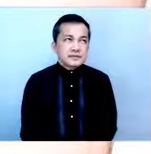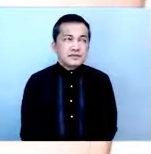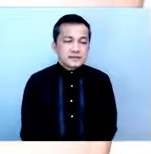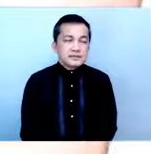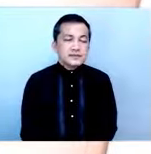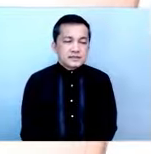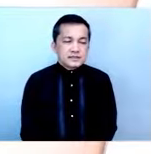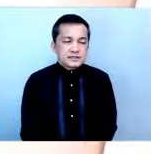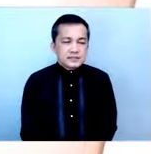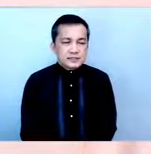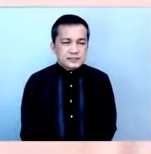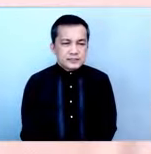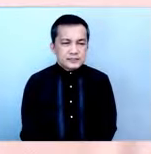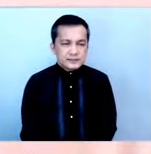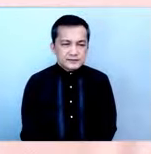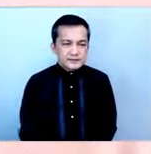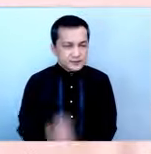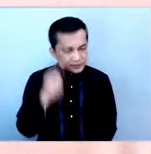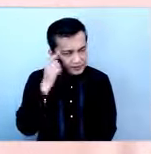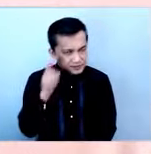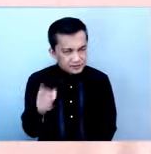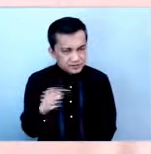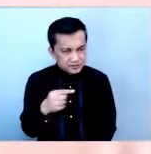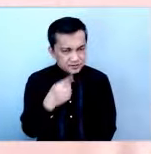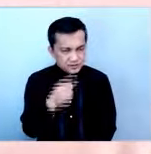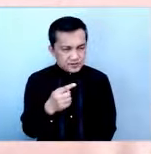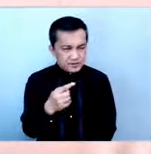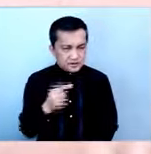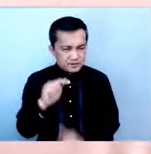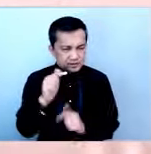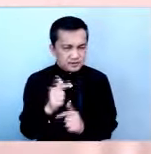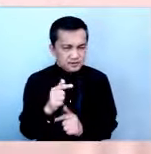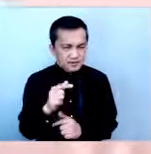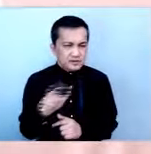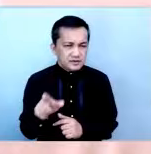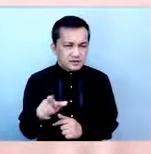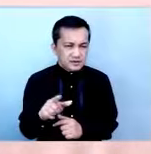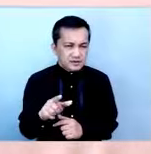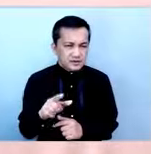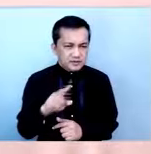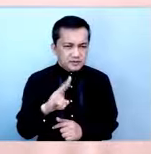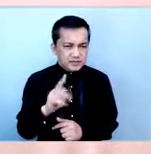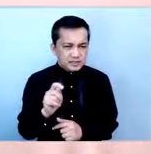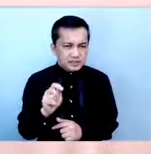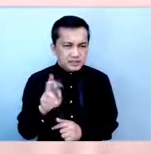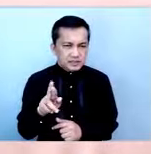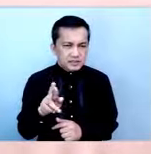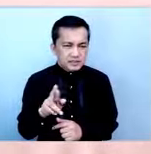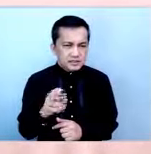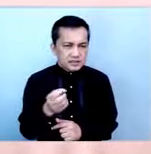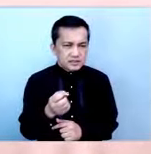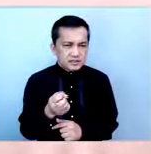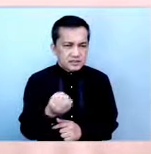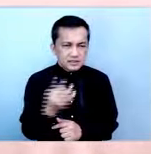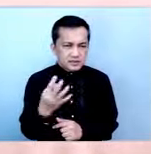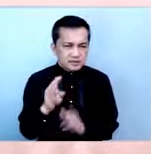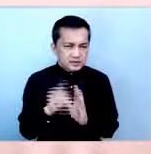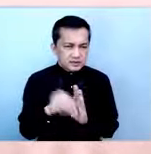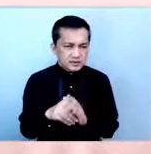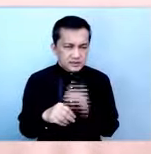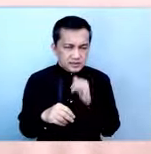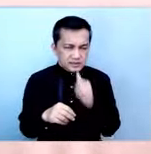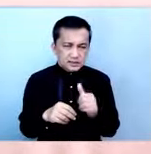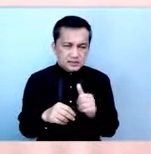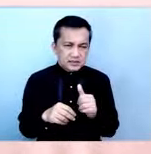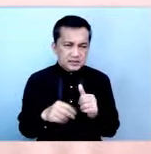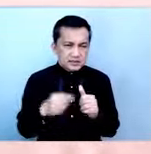ko dito? Pero sa akin muna kasi syempre limitado yung BTR, limitado yung laman, ilang minuto lang yan. Hindi natin alam yung iba pang